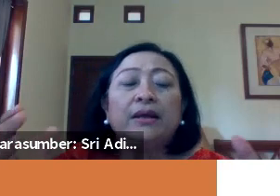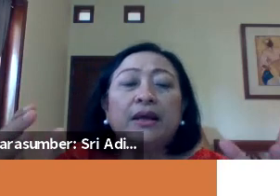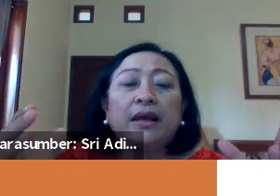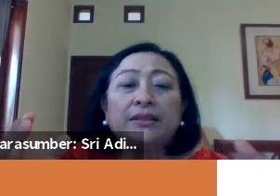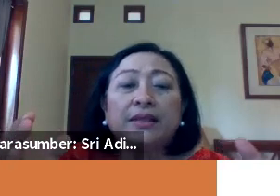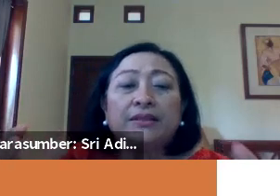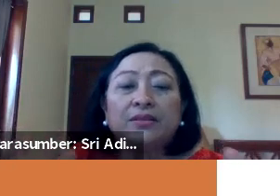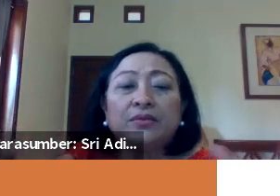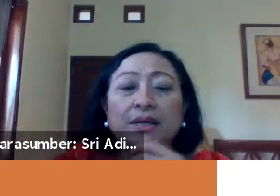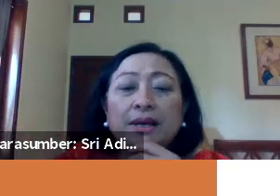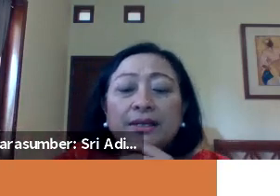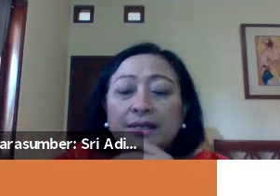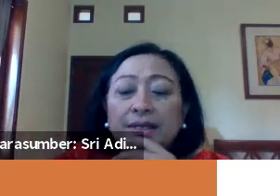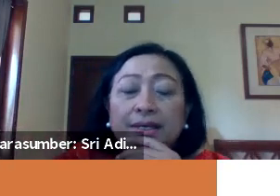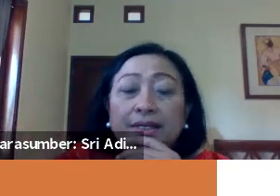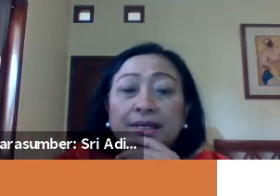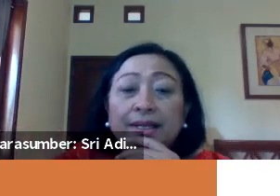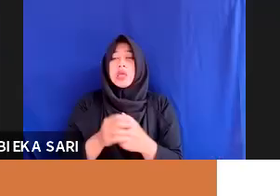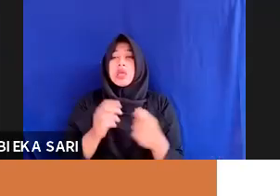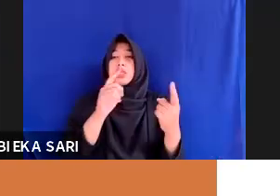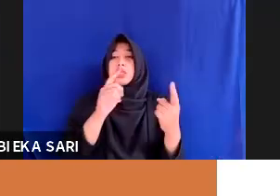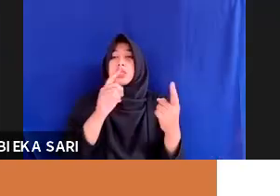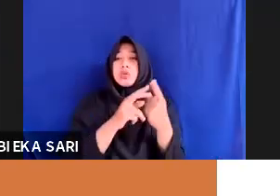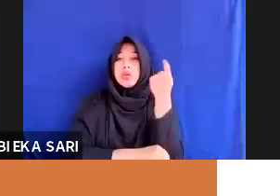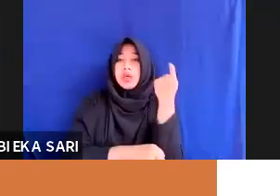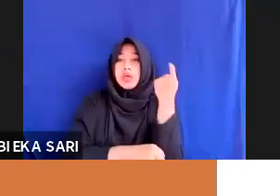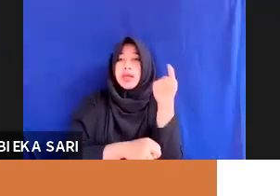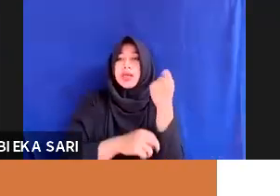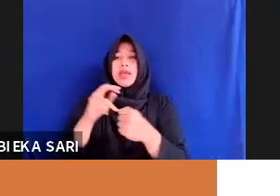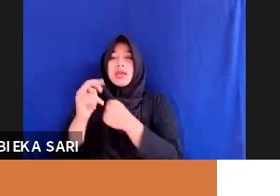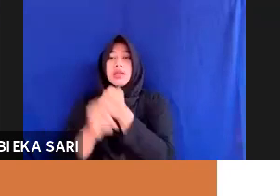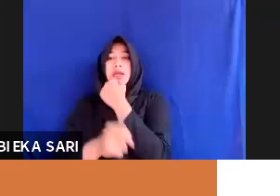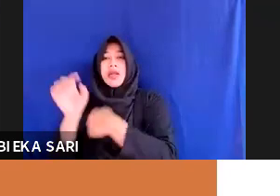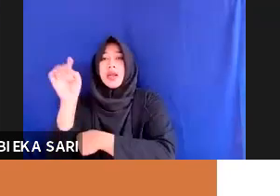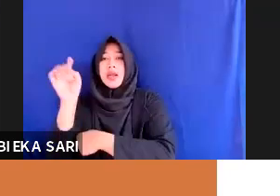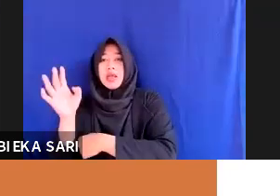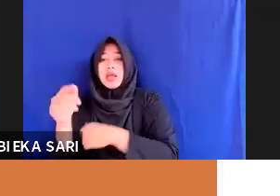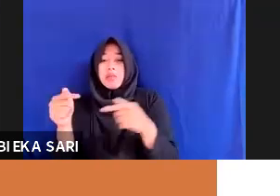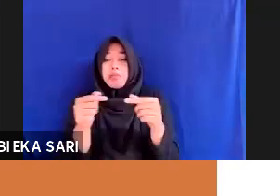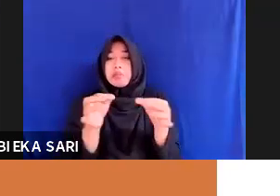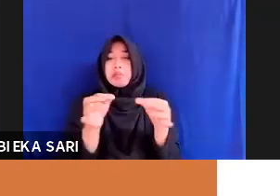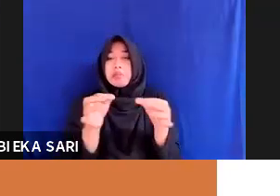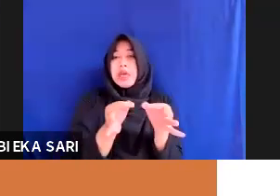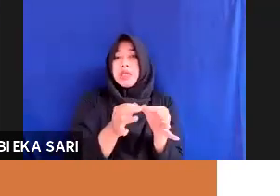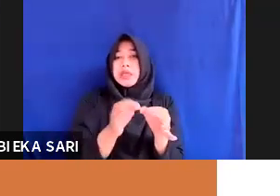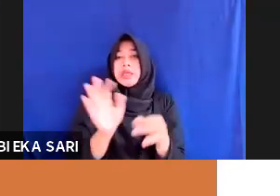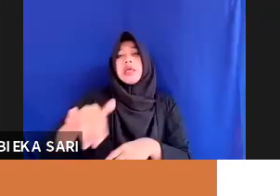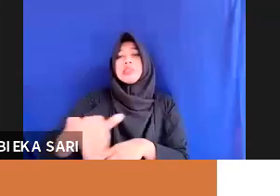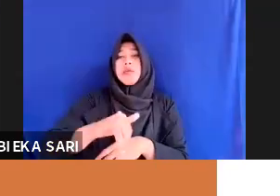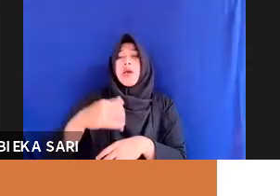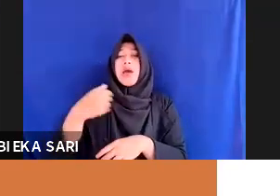memang antara satu negara dengan negara lainnya itu pendekatannya tidak sama, karena memang juga ada negara